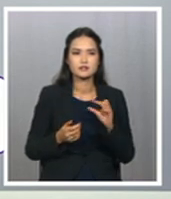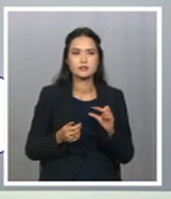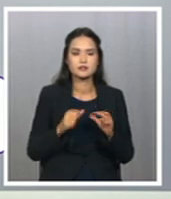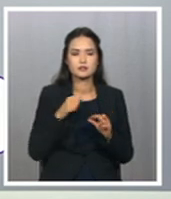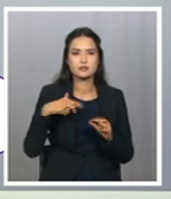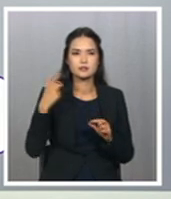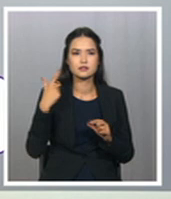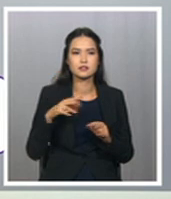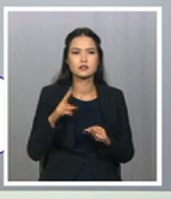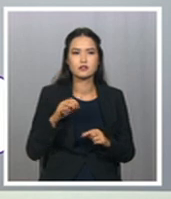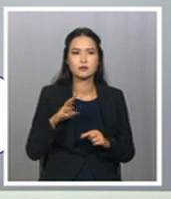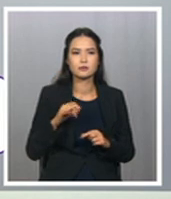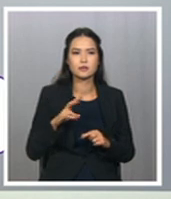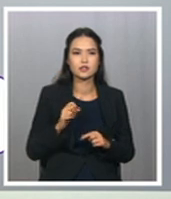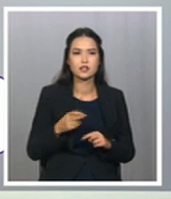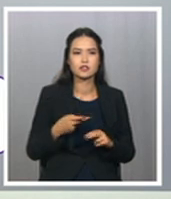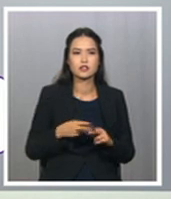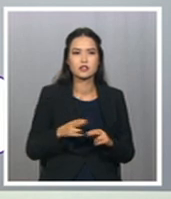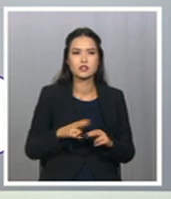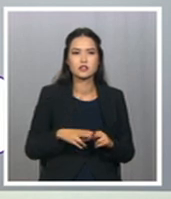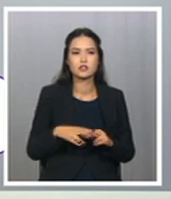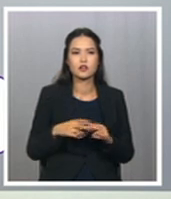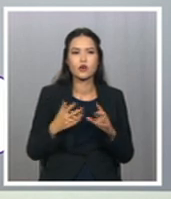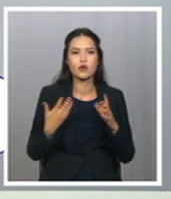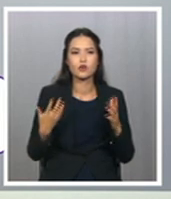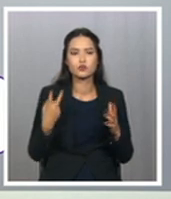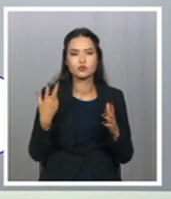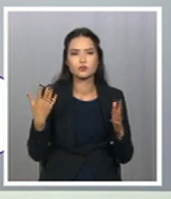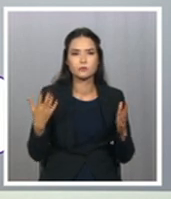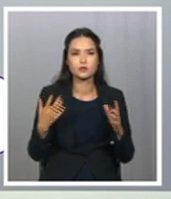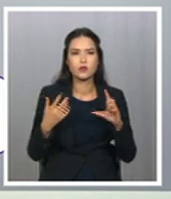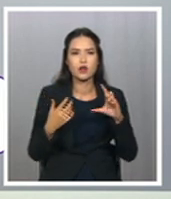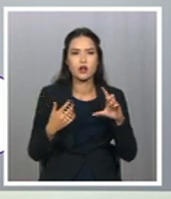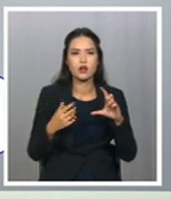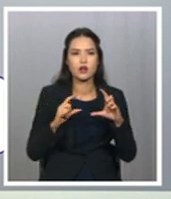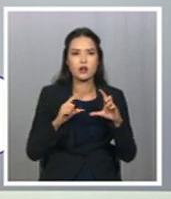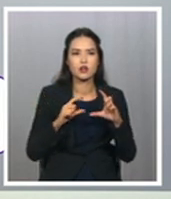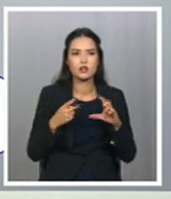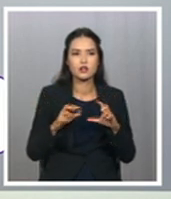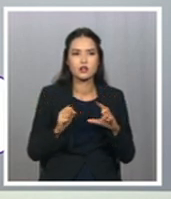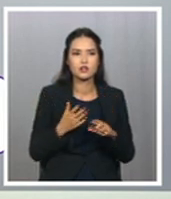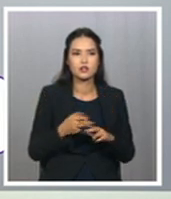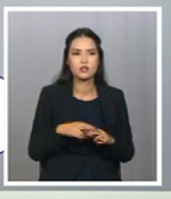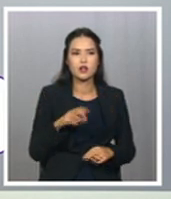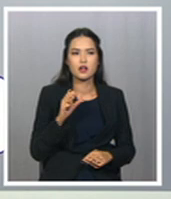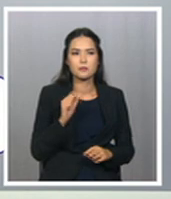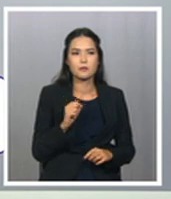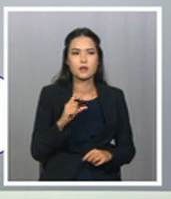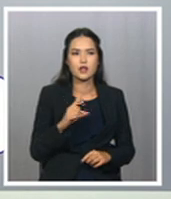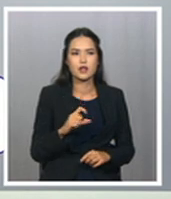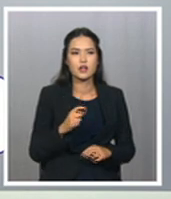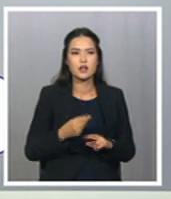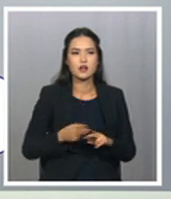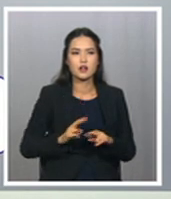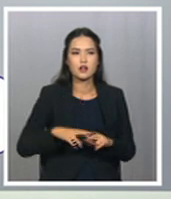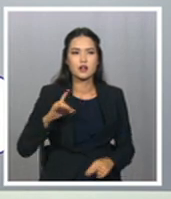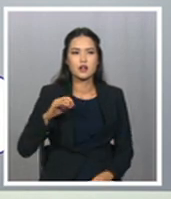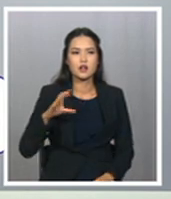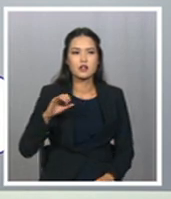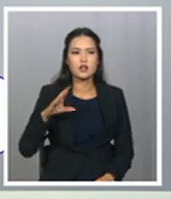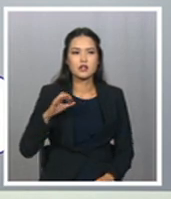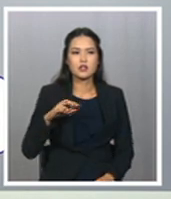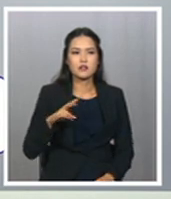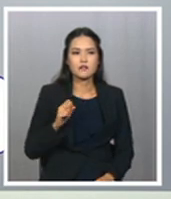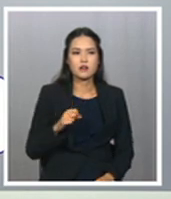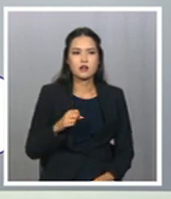білетіндей, доминантты белгілерді біз латынның үлкен әріптерімен белгілейміз. Келесі кіші А ол рецессивті белгі немесе